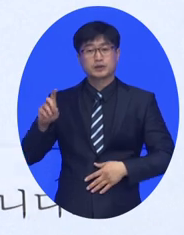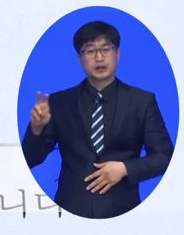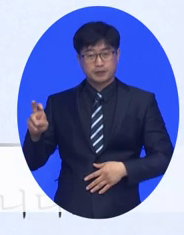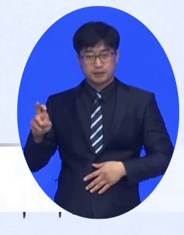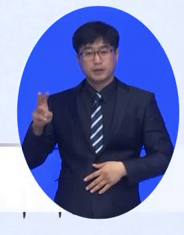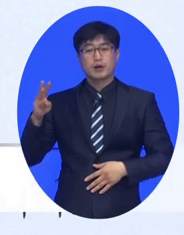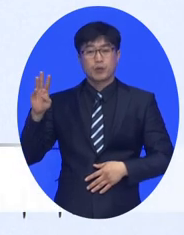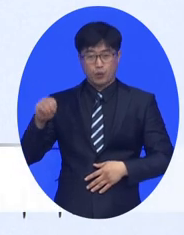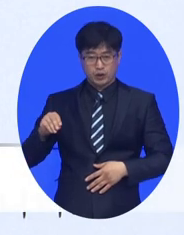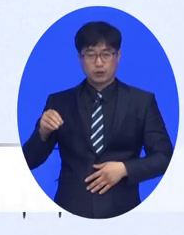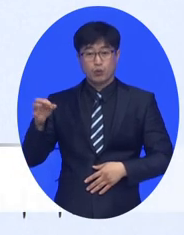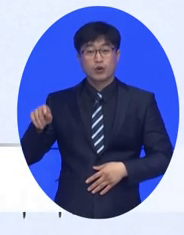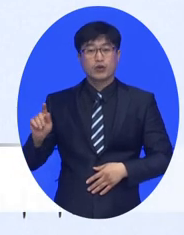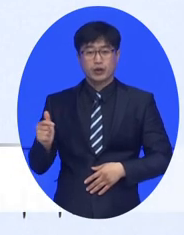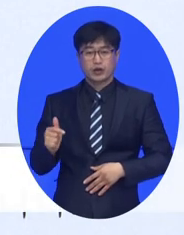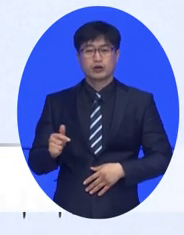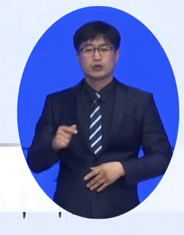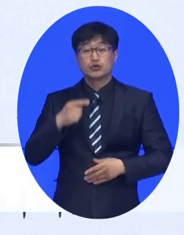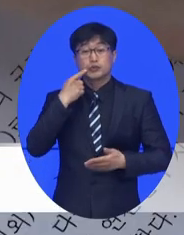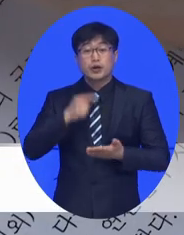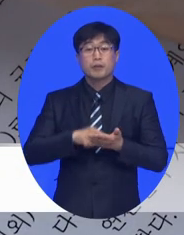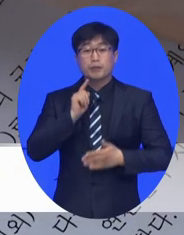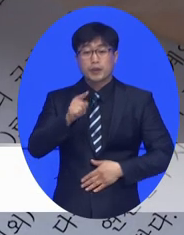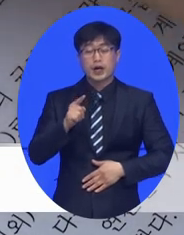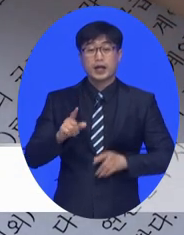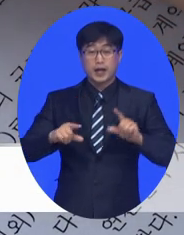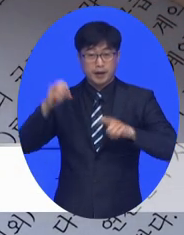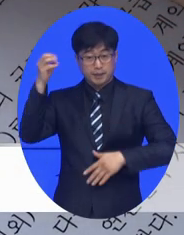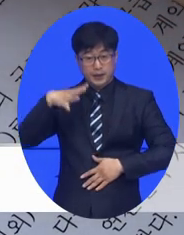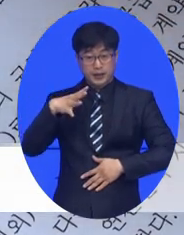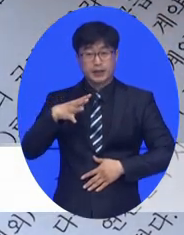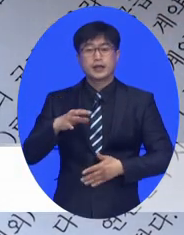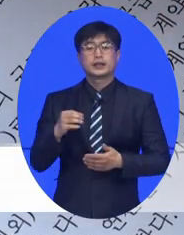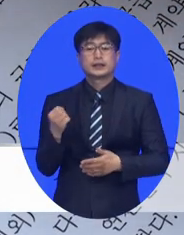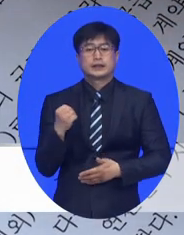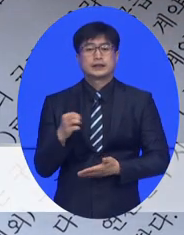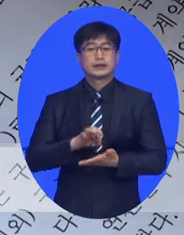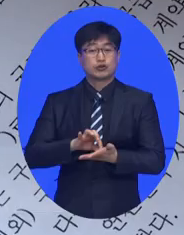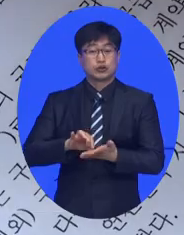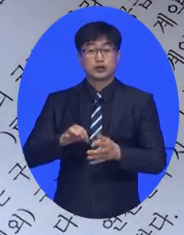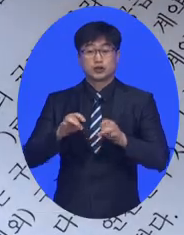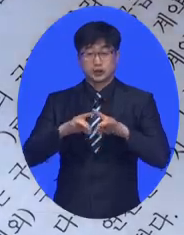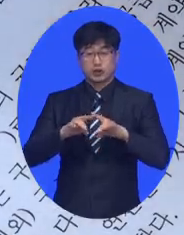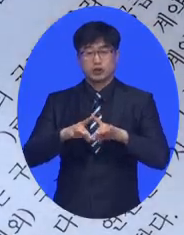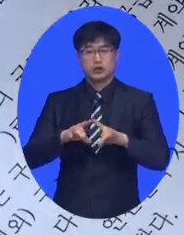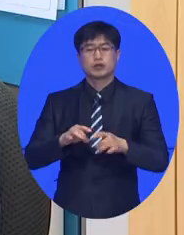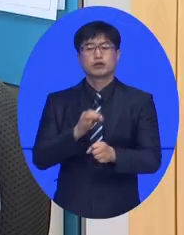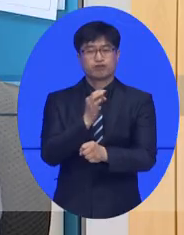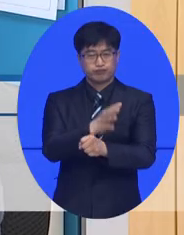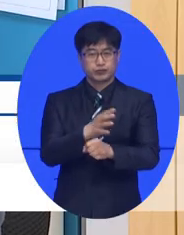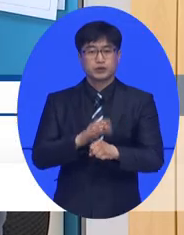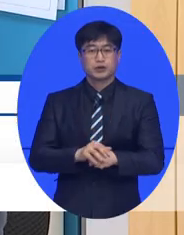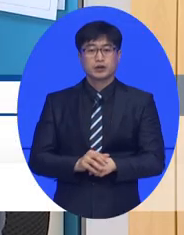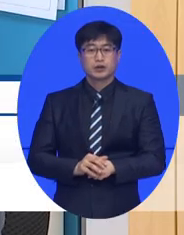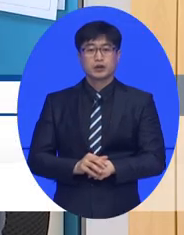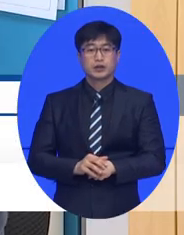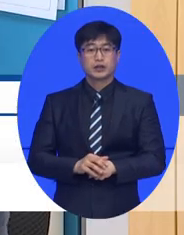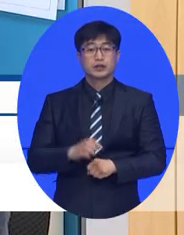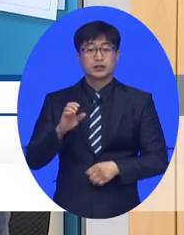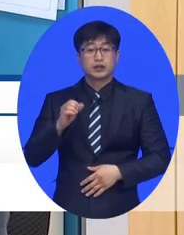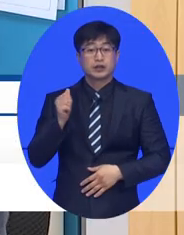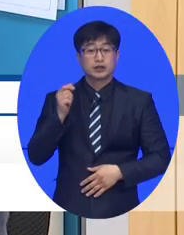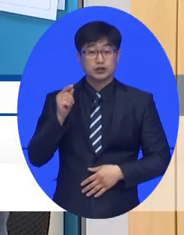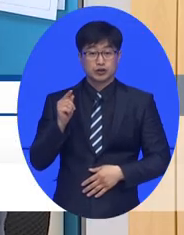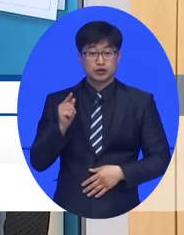쉽게 말하면 태양광 등 재생에너지를 사용하기 위해 일반 요금에 추가로 녹색 프리미엄을 지불하는 겁니다. ESG 경영에 대해서